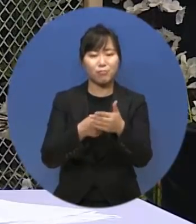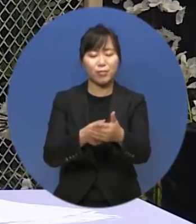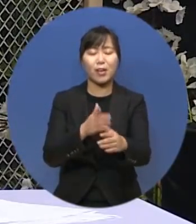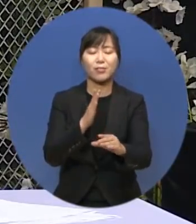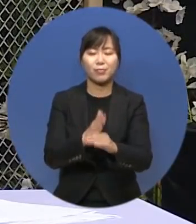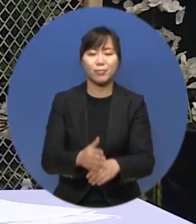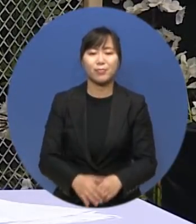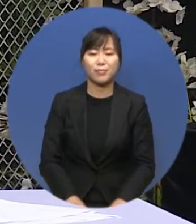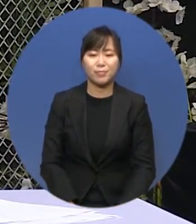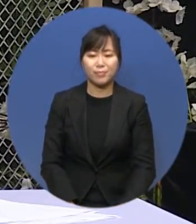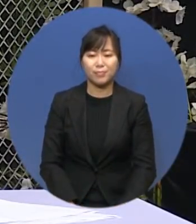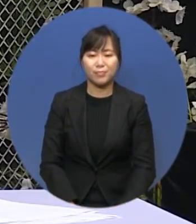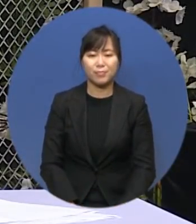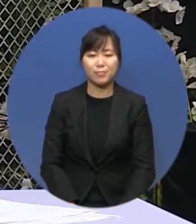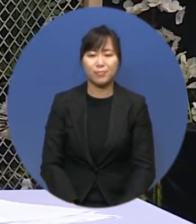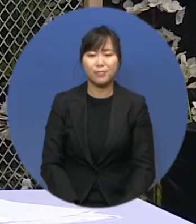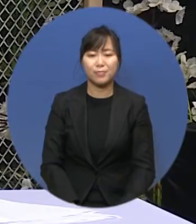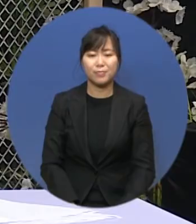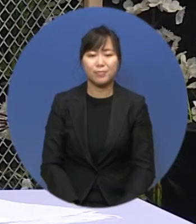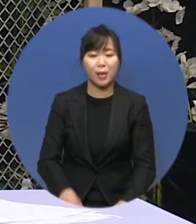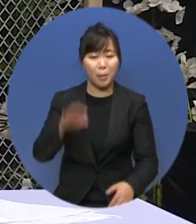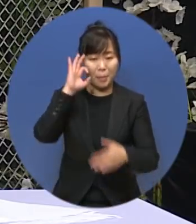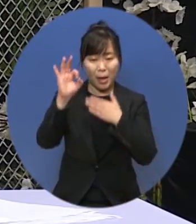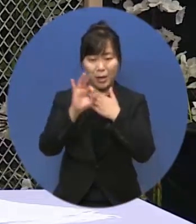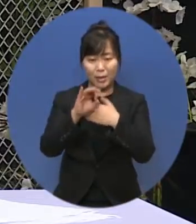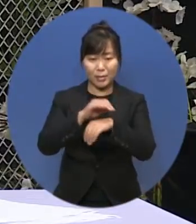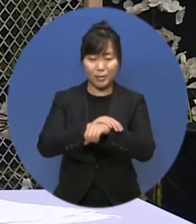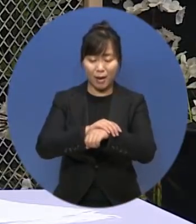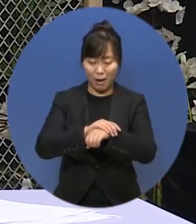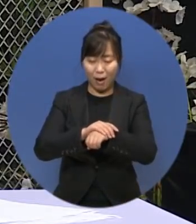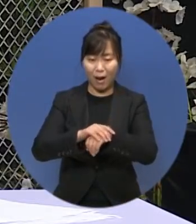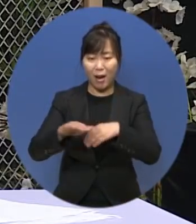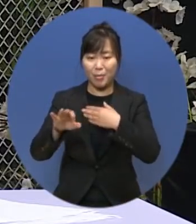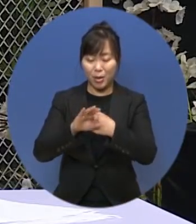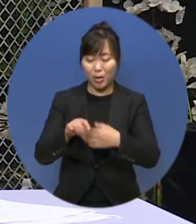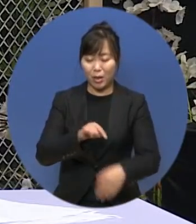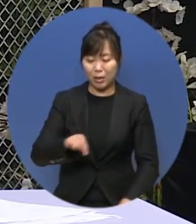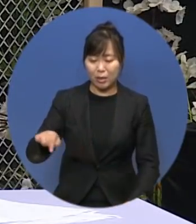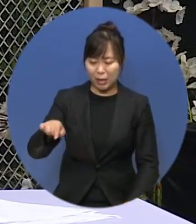있는 그런 가운데 있습니다. 만약에 이 일이 성사되면은